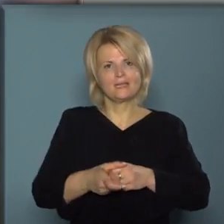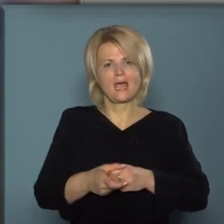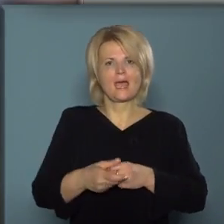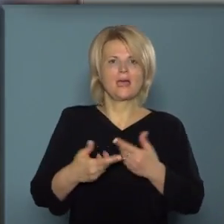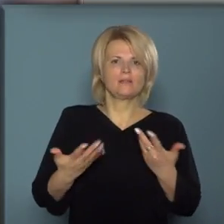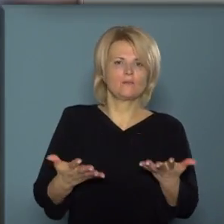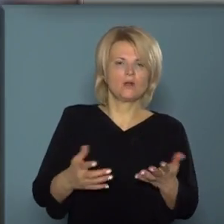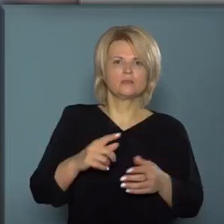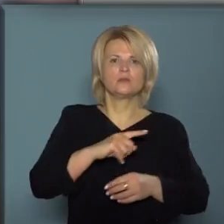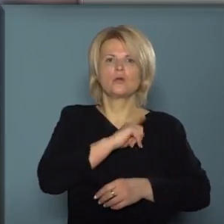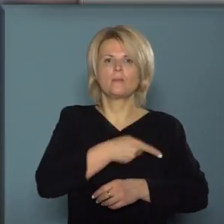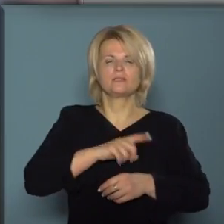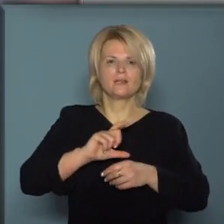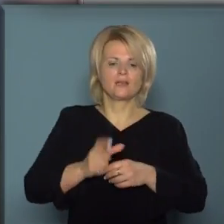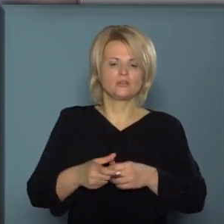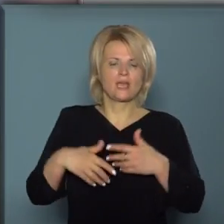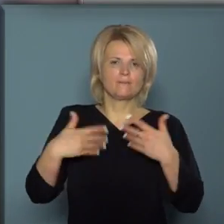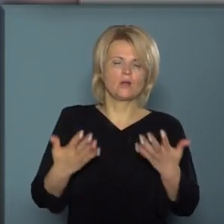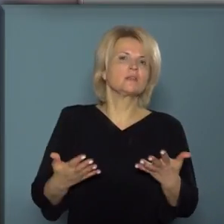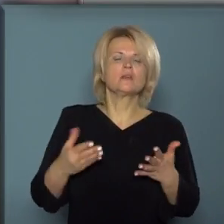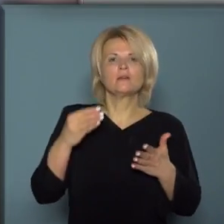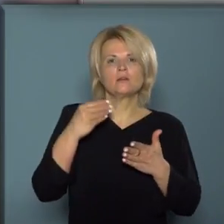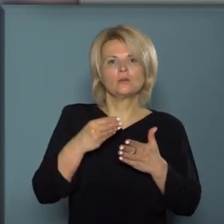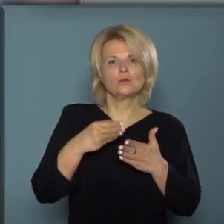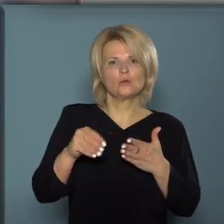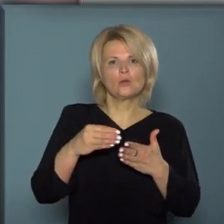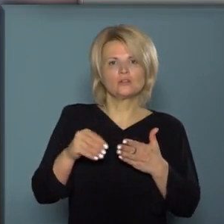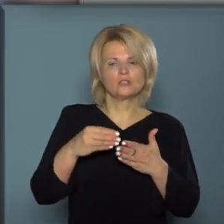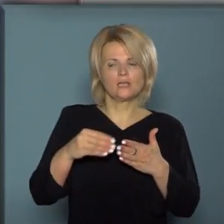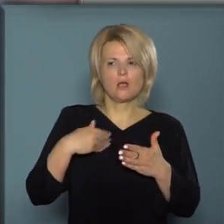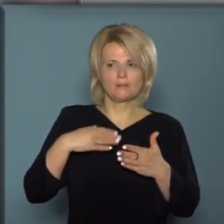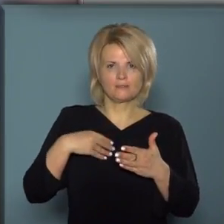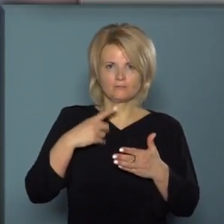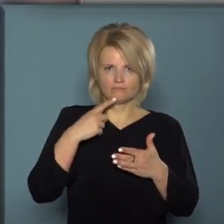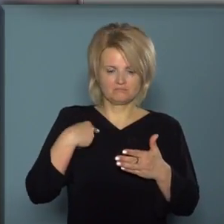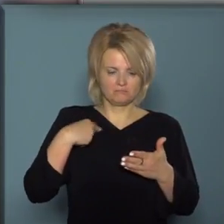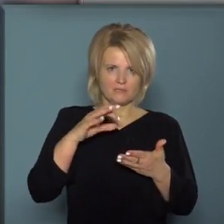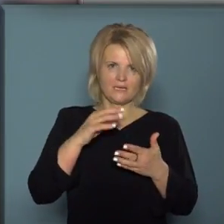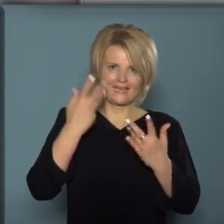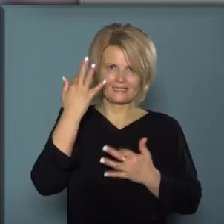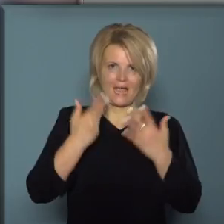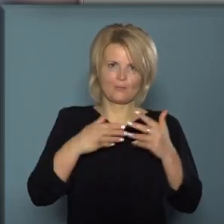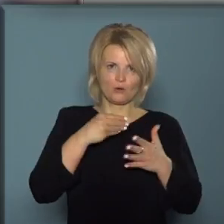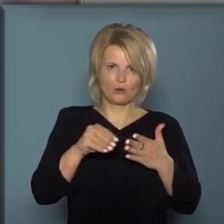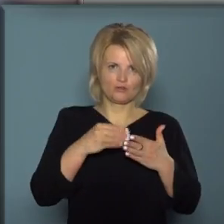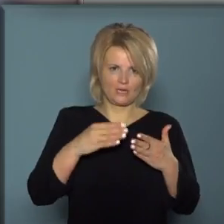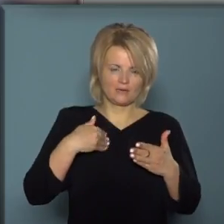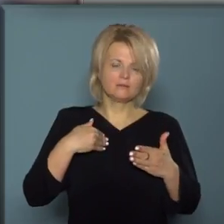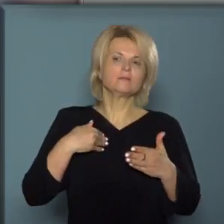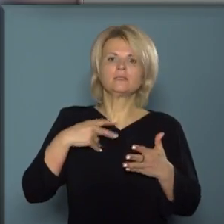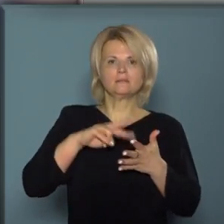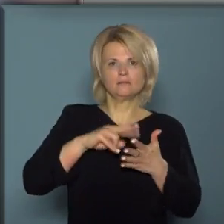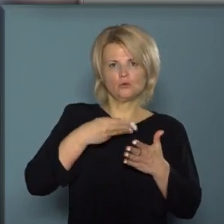vonatkozik, hanem egyszerűen arra, hogy az általunk becsült költségeket alacsonynak ítélik meg és tartják, mert